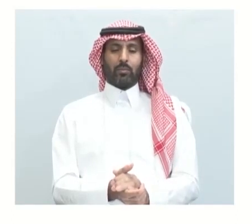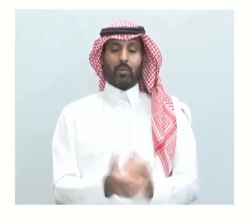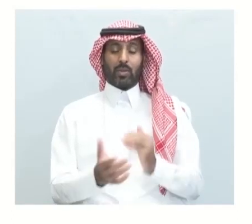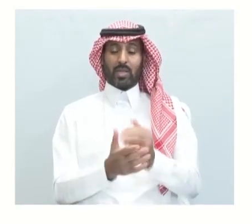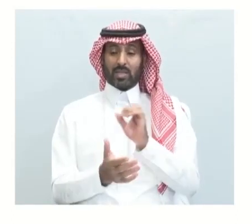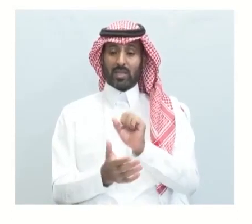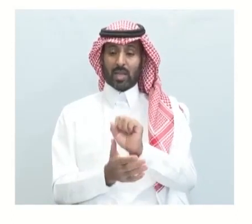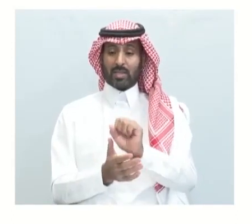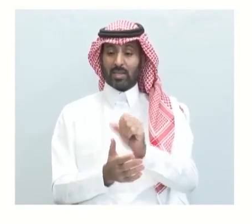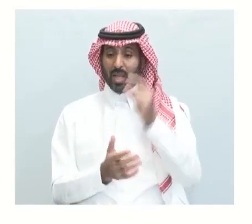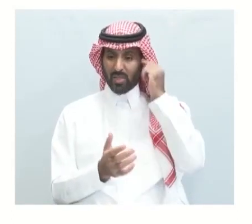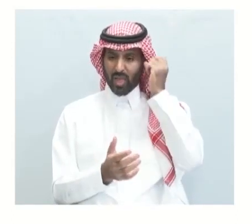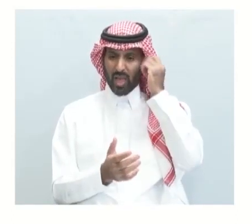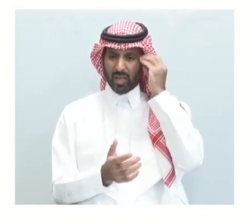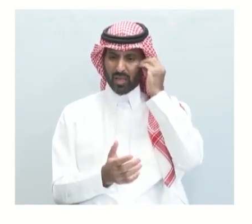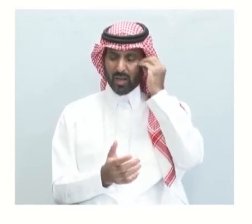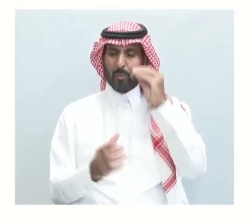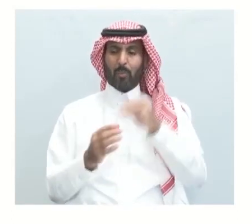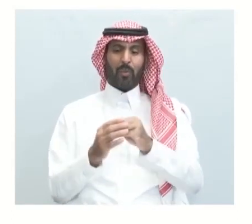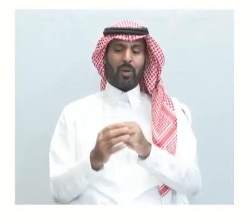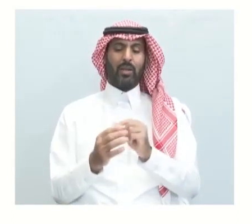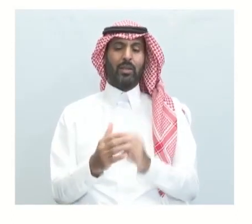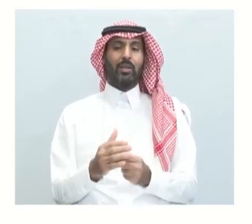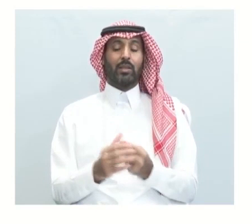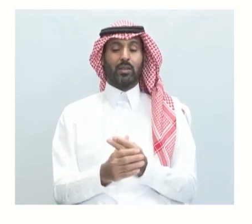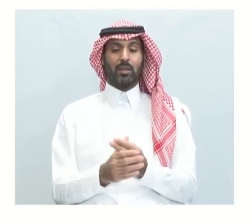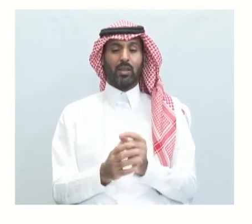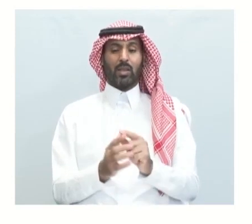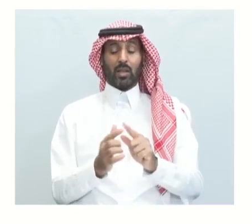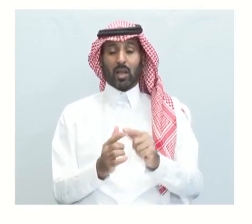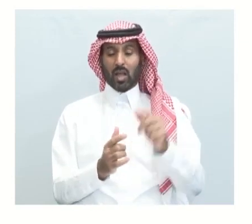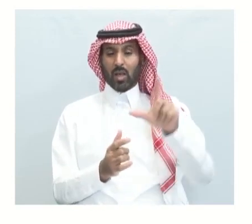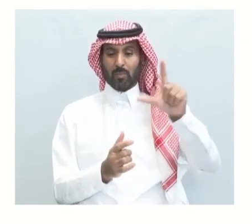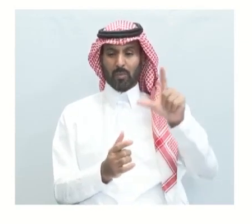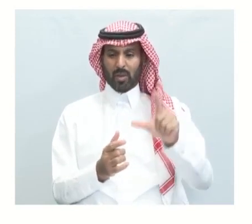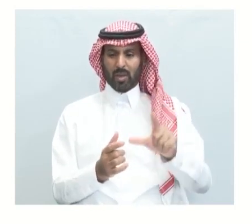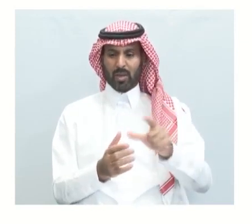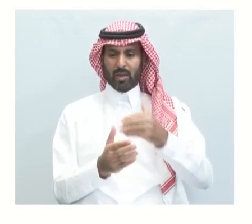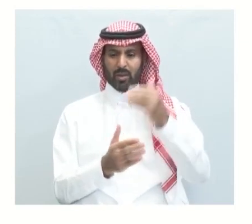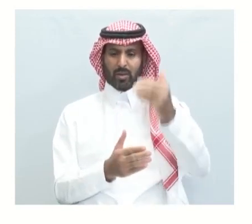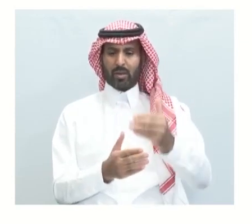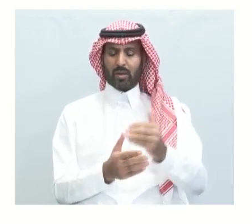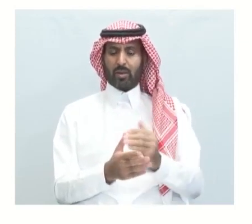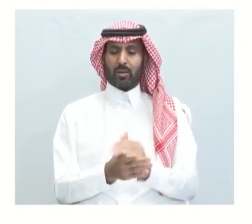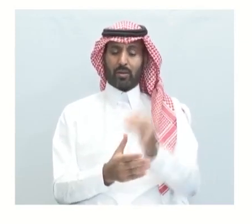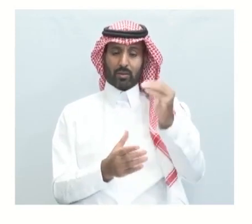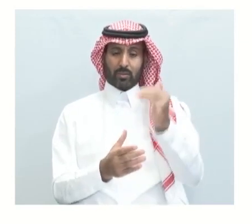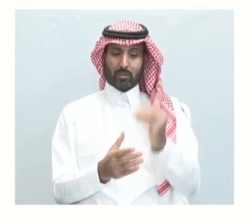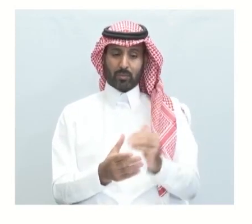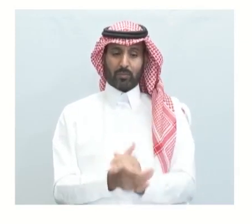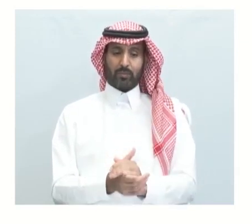تخصيص الذاكره تنتمي القوائم المترابطه اللينك ليست الى هياكل البيانات قلنا انها مثال على هواء هياكل